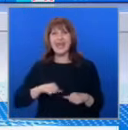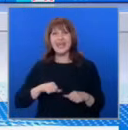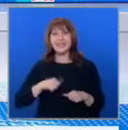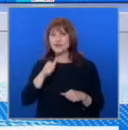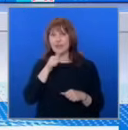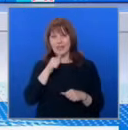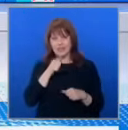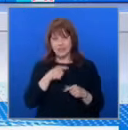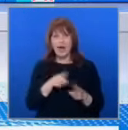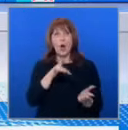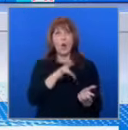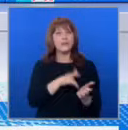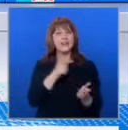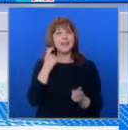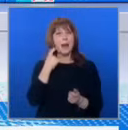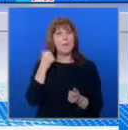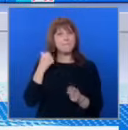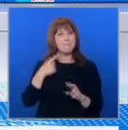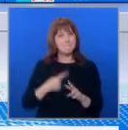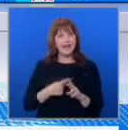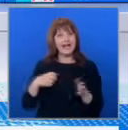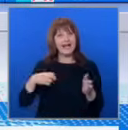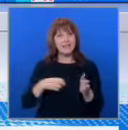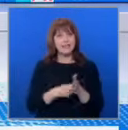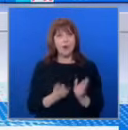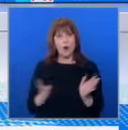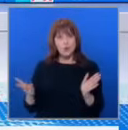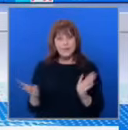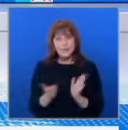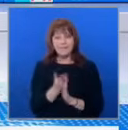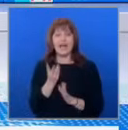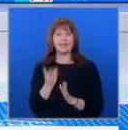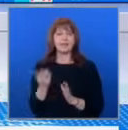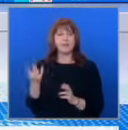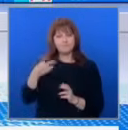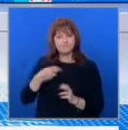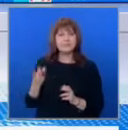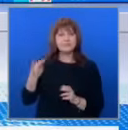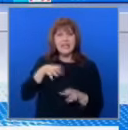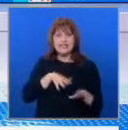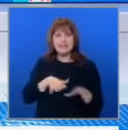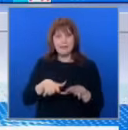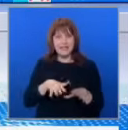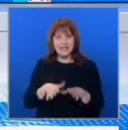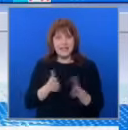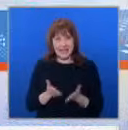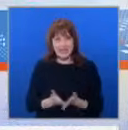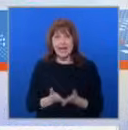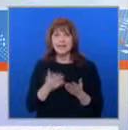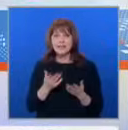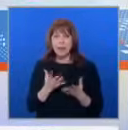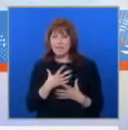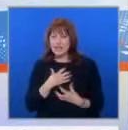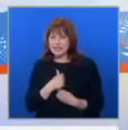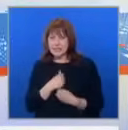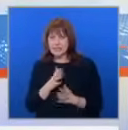От сейзмологичния център на БАН регистрираха 18 вторични затихващи труса. От Димитър Димитров сега ще научим, притеснени